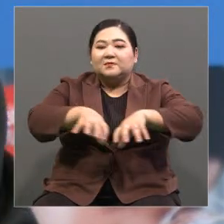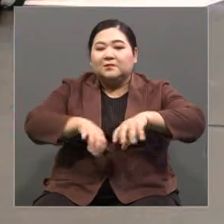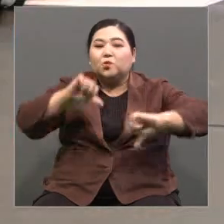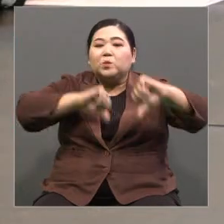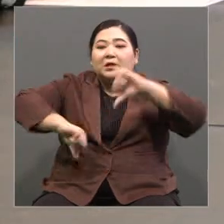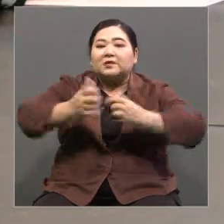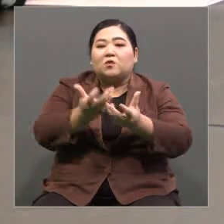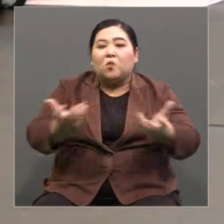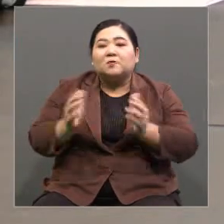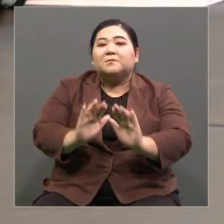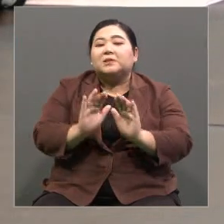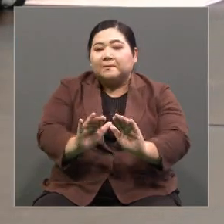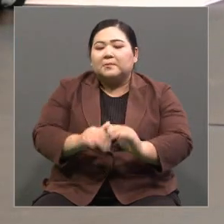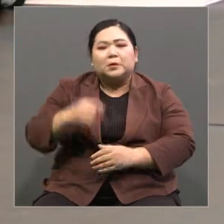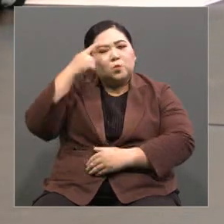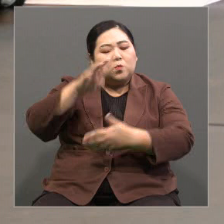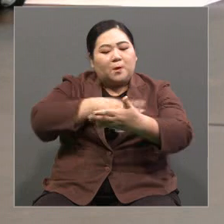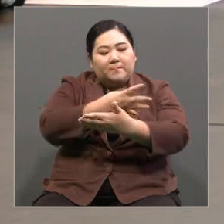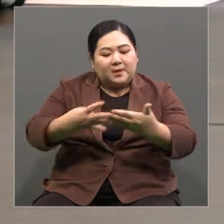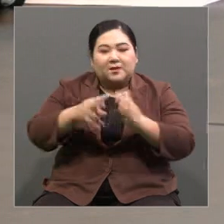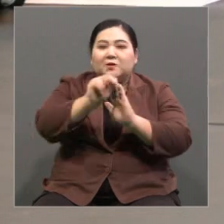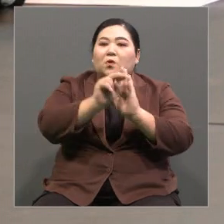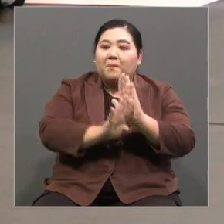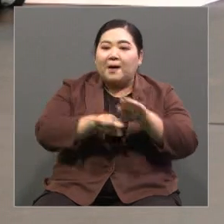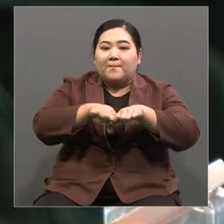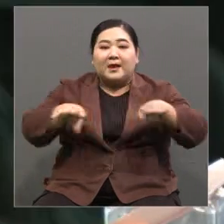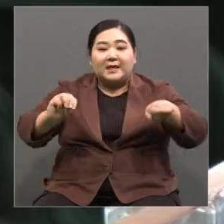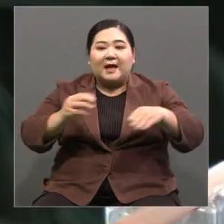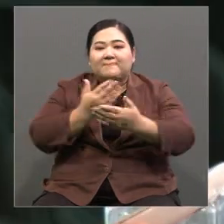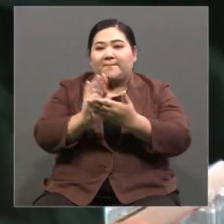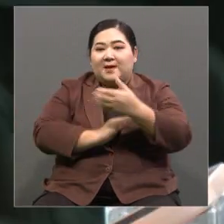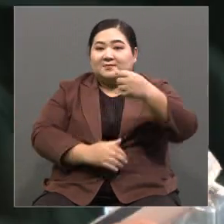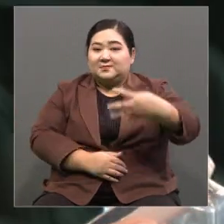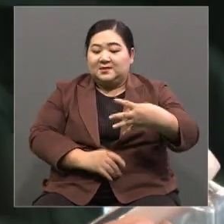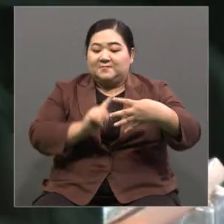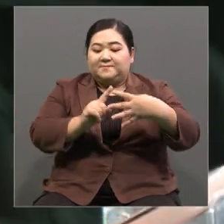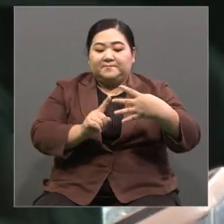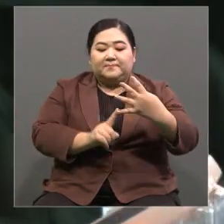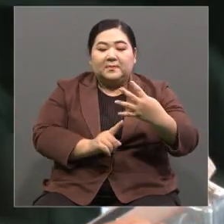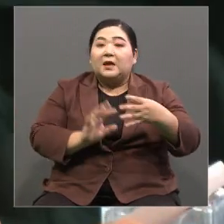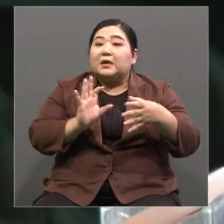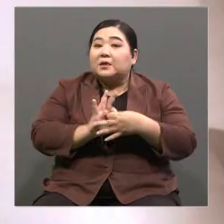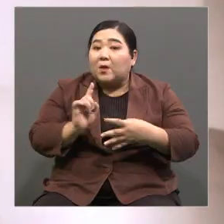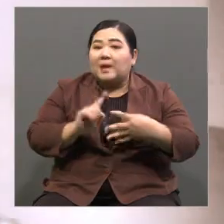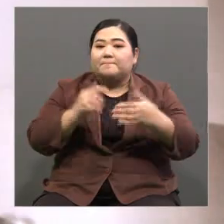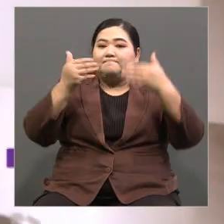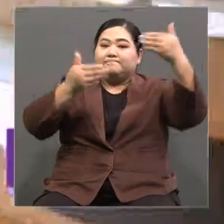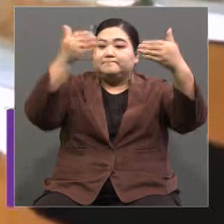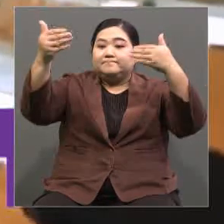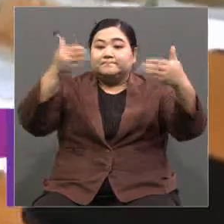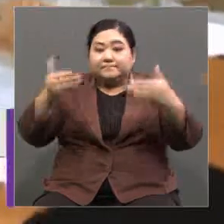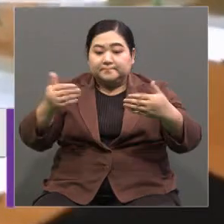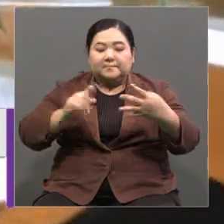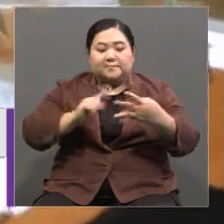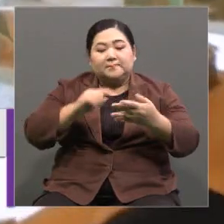คะว่ามีการวางแผนจัดทำนโยบายแล้วก็มาตรฐานพิพิธภัณฑ์ไว้ทั้งหมด 4ด้านด้วยกันค่ะก็คือเรื่องของนิทรรศการด้านการจัด